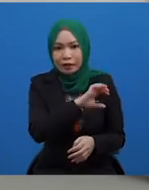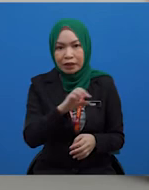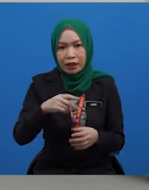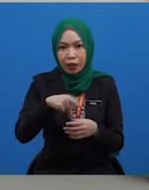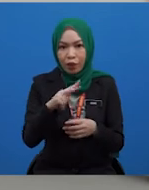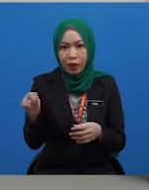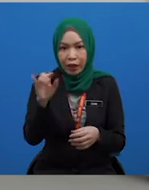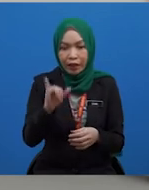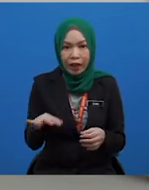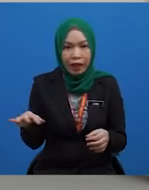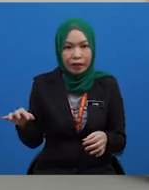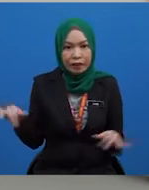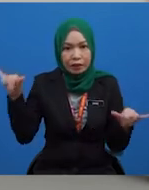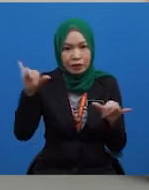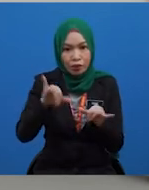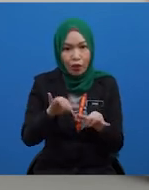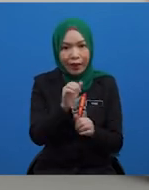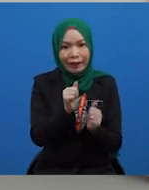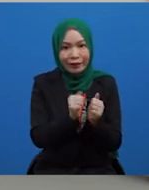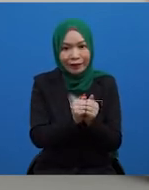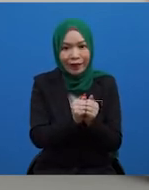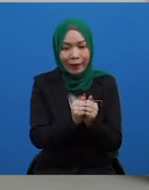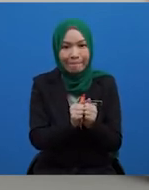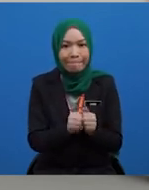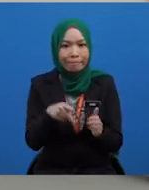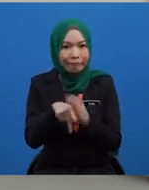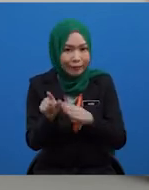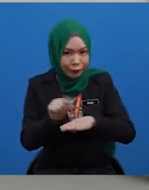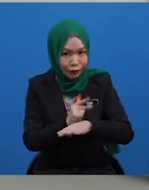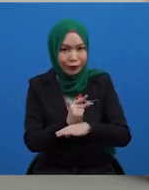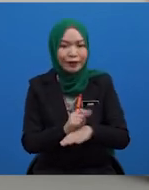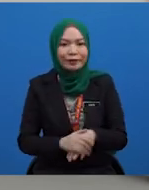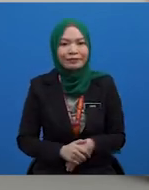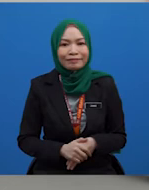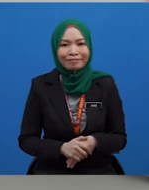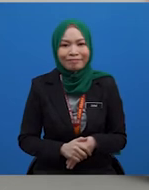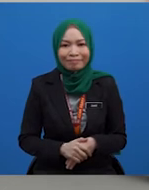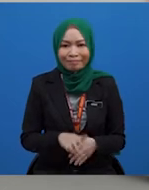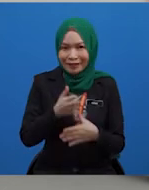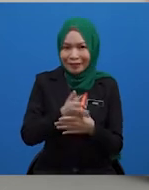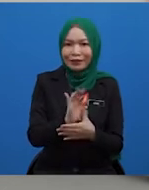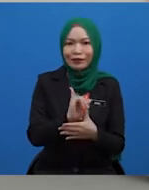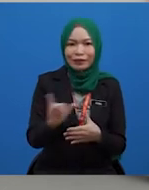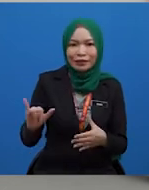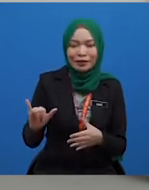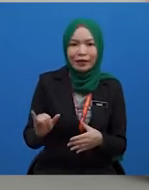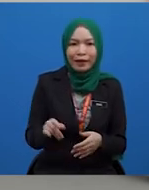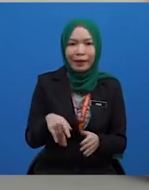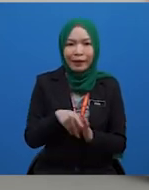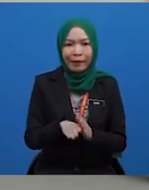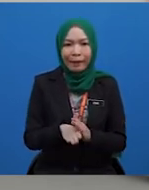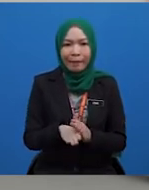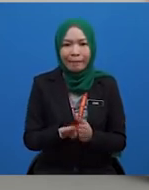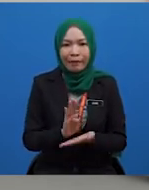Menonjolkan ciri-ciri sesuatu produk yang sesuai dengan persepsi ataupun gelagat pengguna.